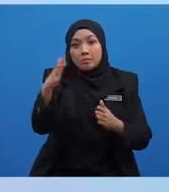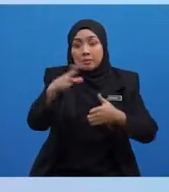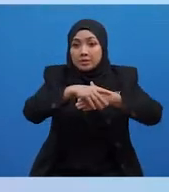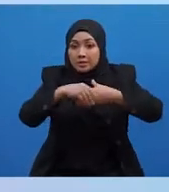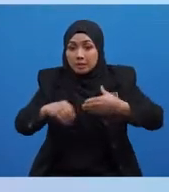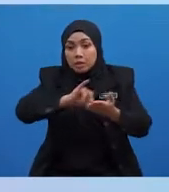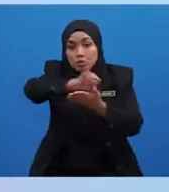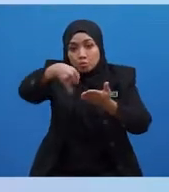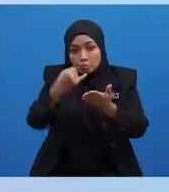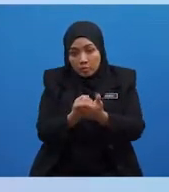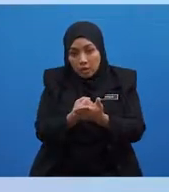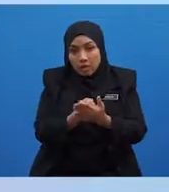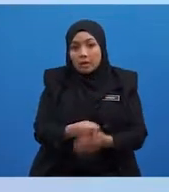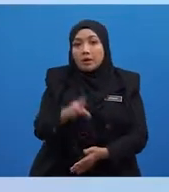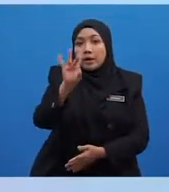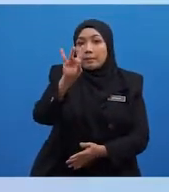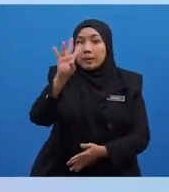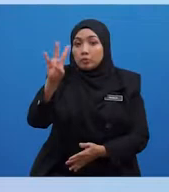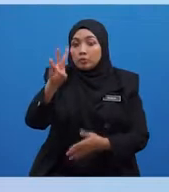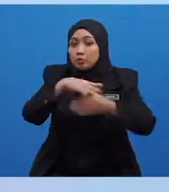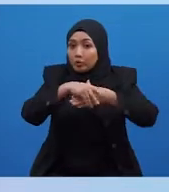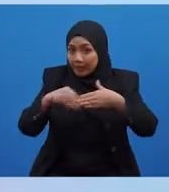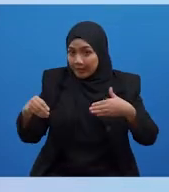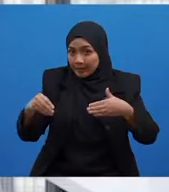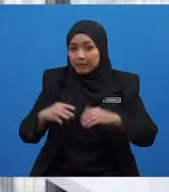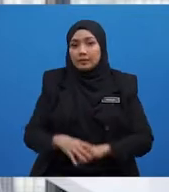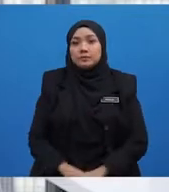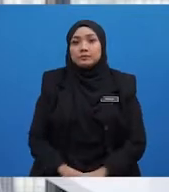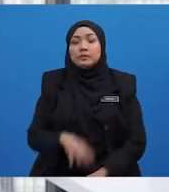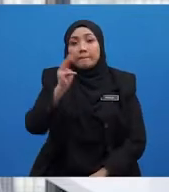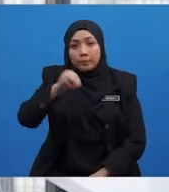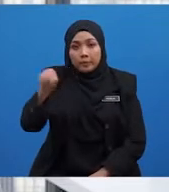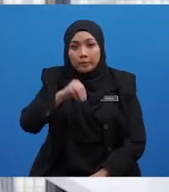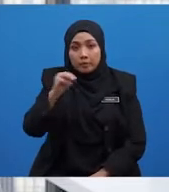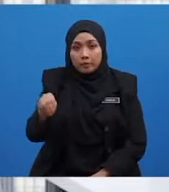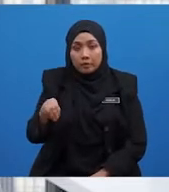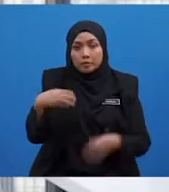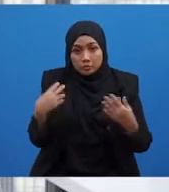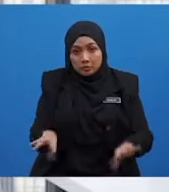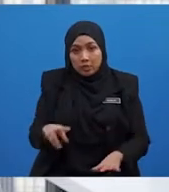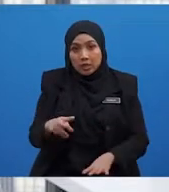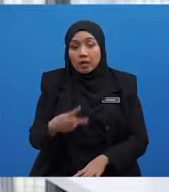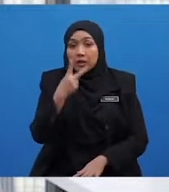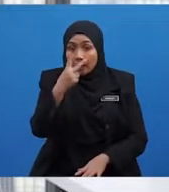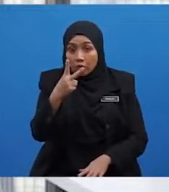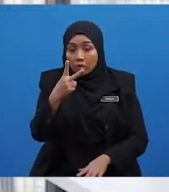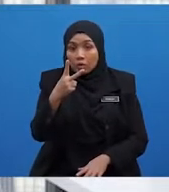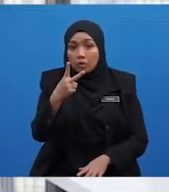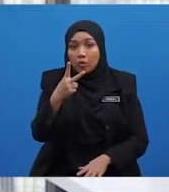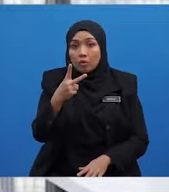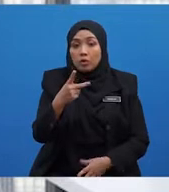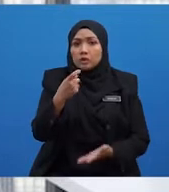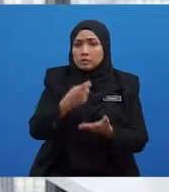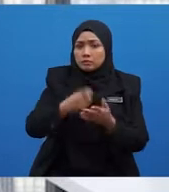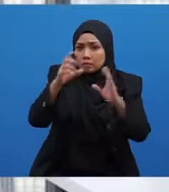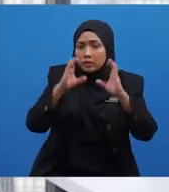dan jumlahnya akan menjadi sebanyak RM87. Murid-murid, setelah kita mengenal pasti kaedah